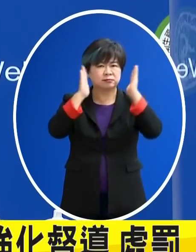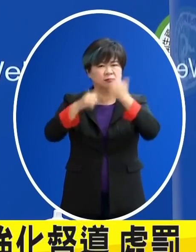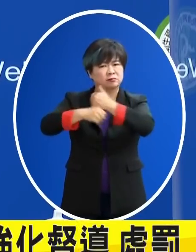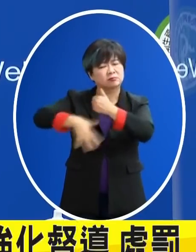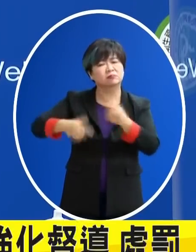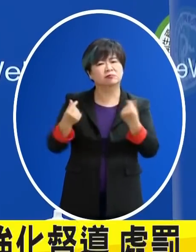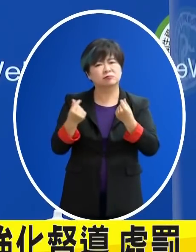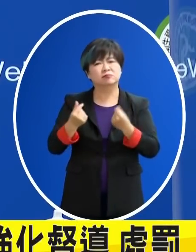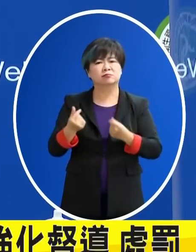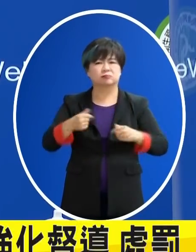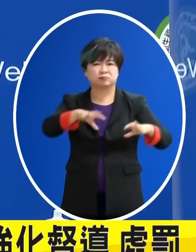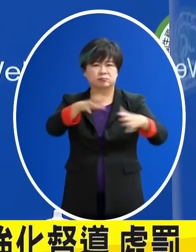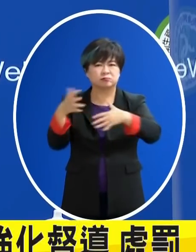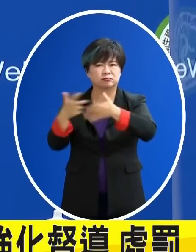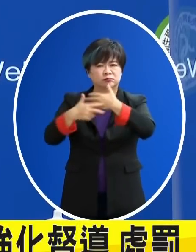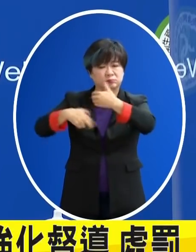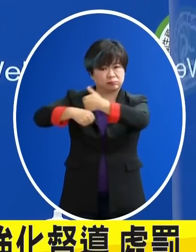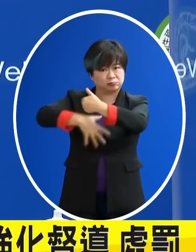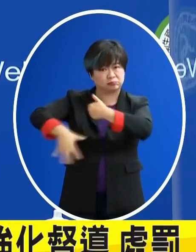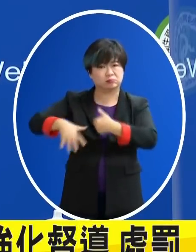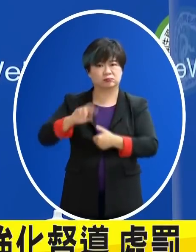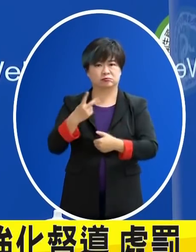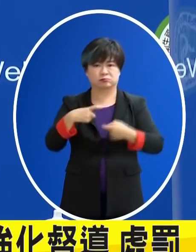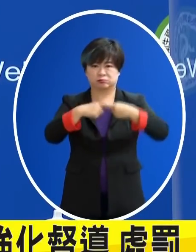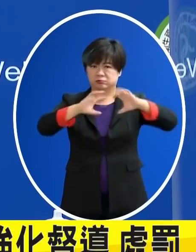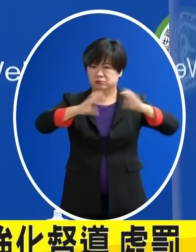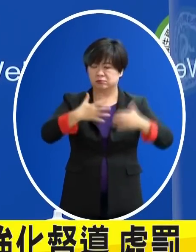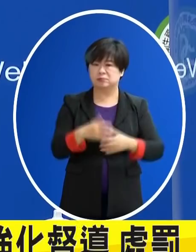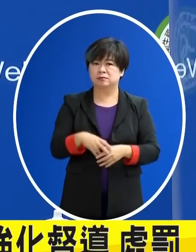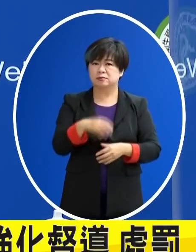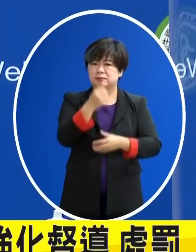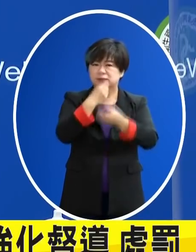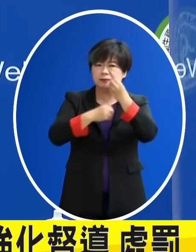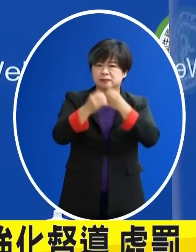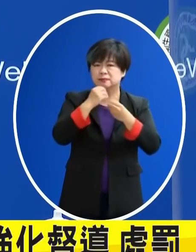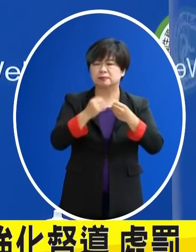界卫生组织或者是我们联合国粮食农